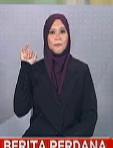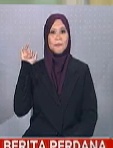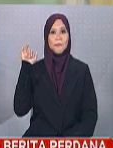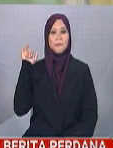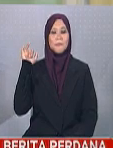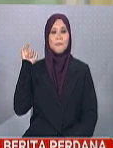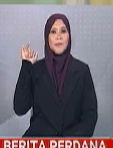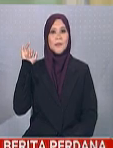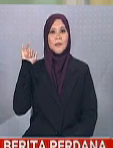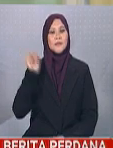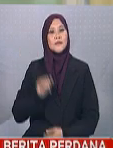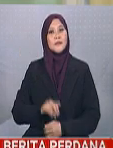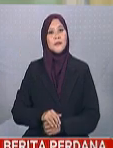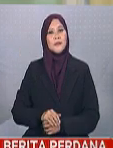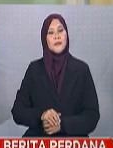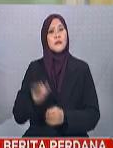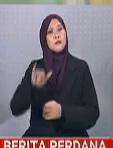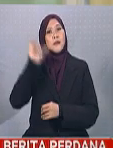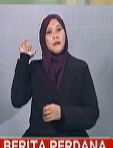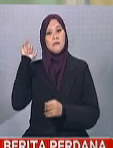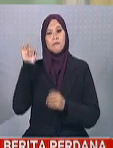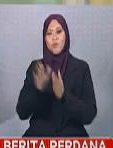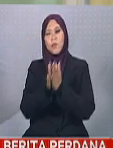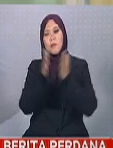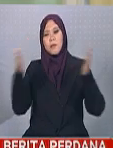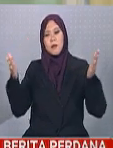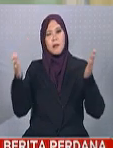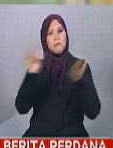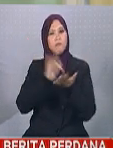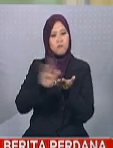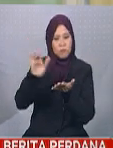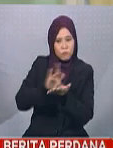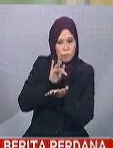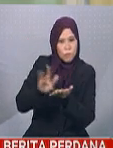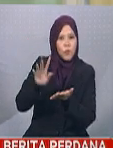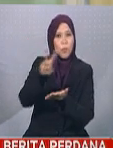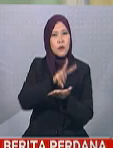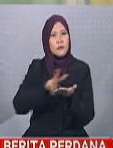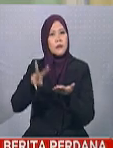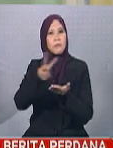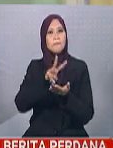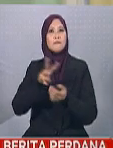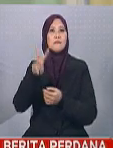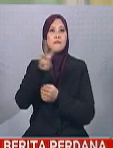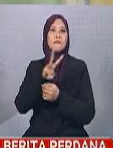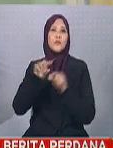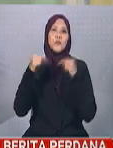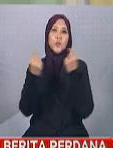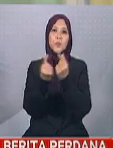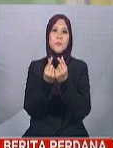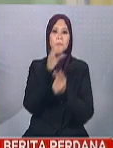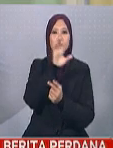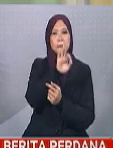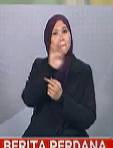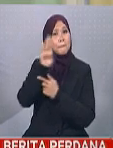berlegar di media-media sosial, WhatsApp group,